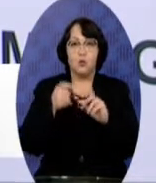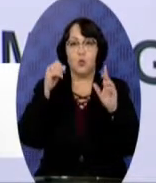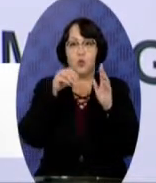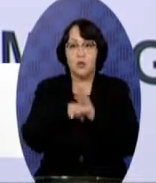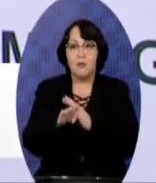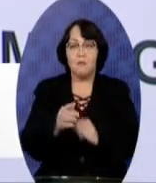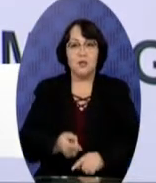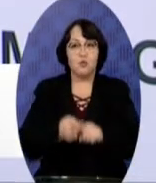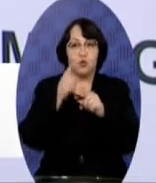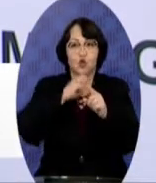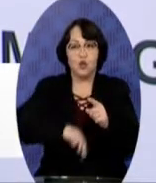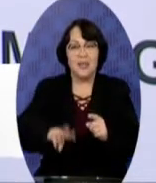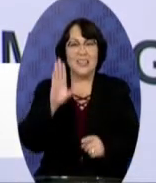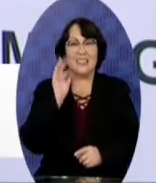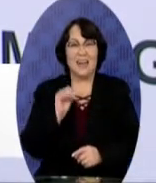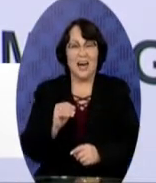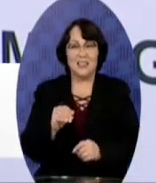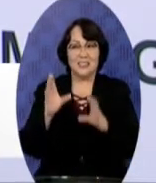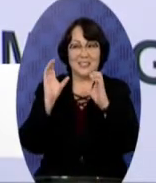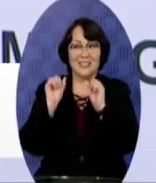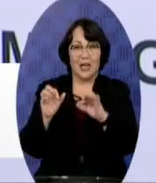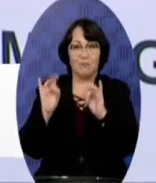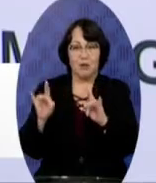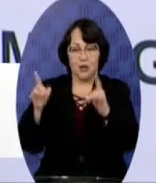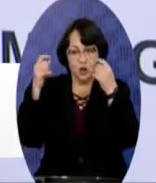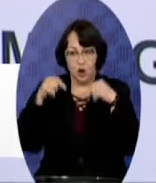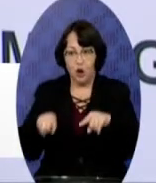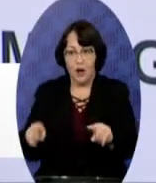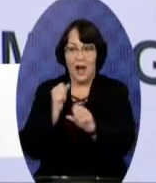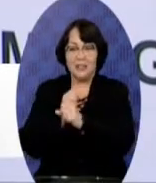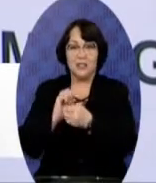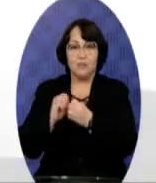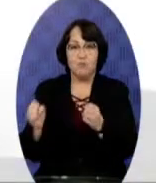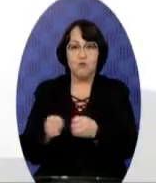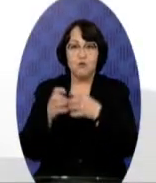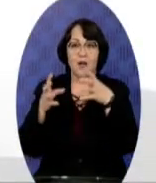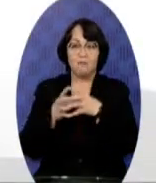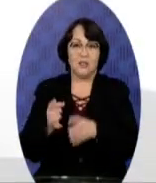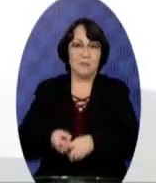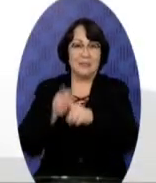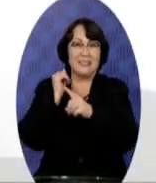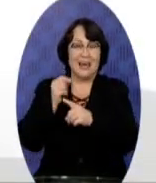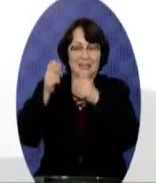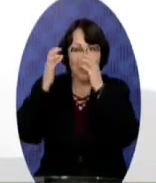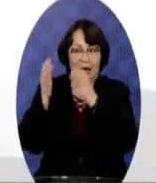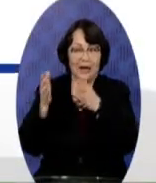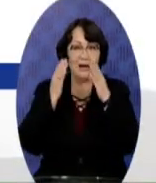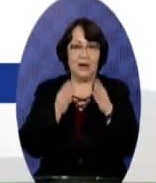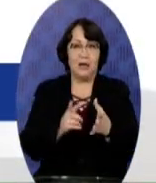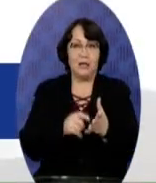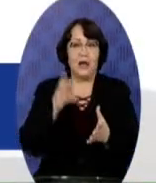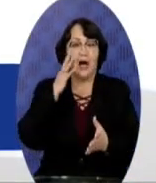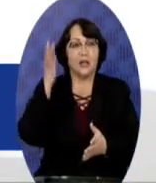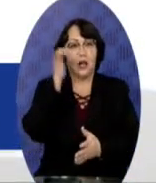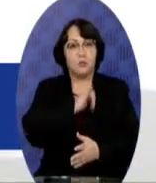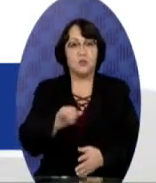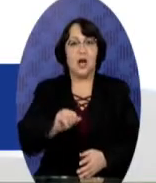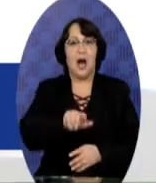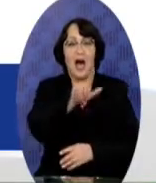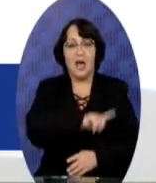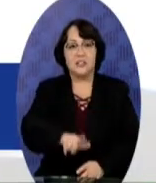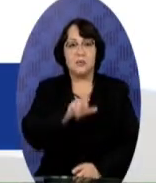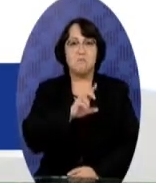бол яаж энэ хоёр салбарт ажиллаж байгаа хүмүүсийн бүтээмжийг нэмэгдүүлэх үү гэдэг асуудал шууд толгоно. Бусад байгалийн баялагтай орнуудын хувьд яадаг вэ гэхээр хөдөө